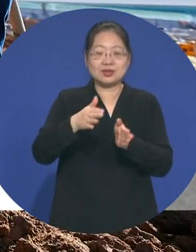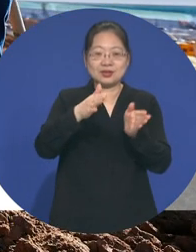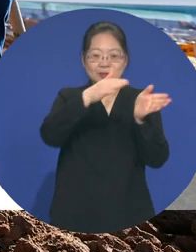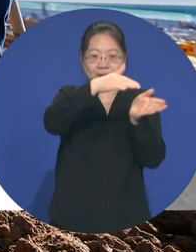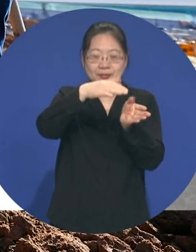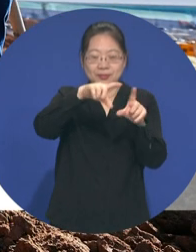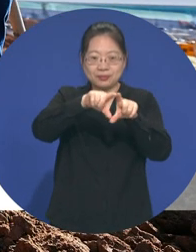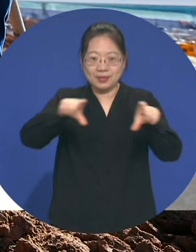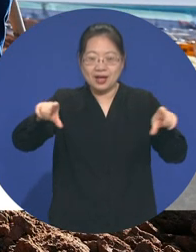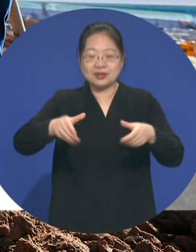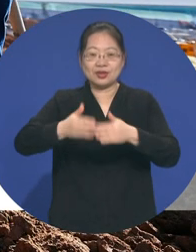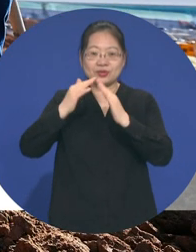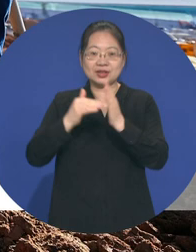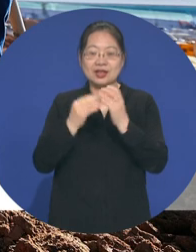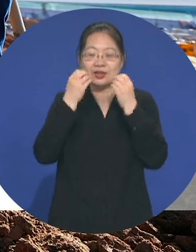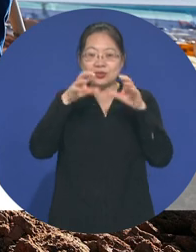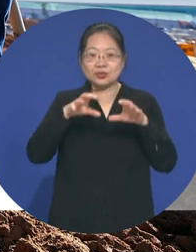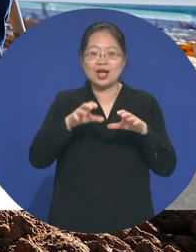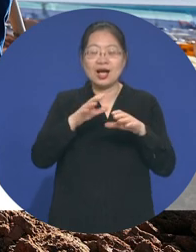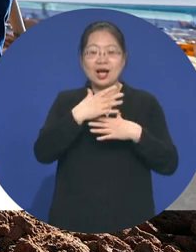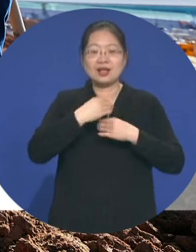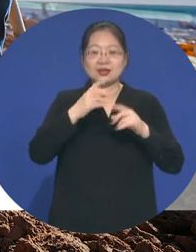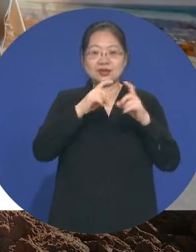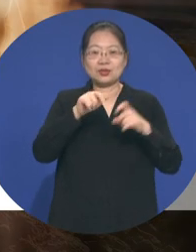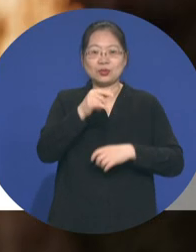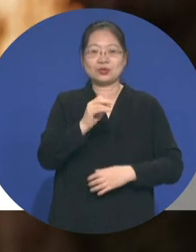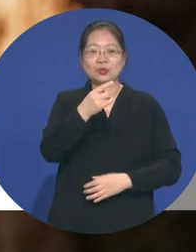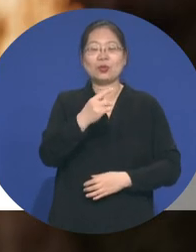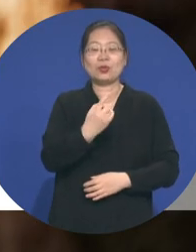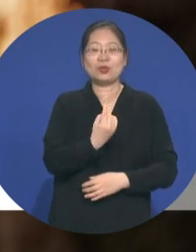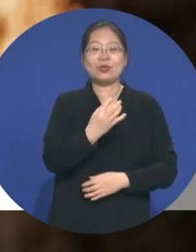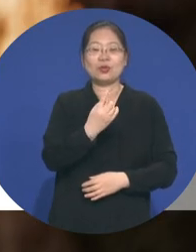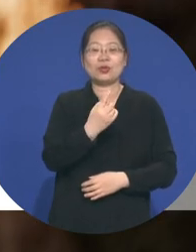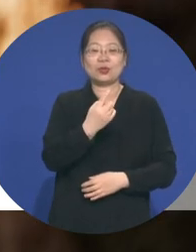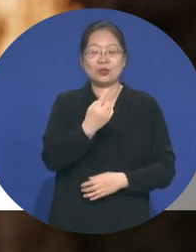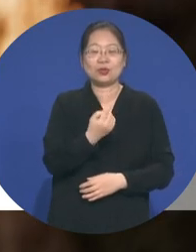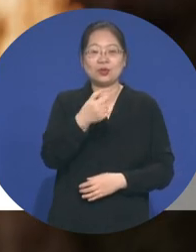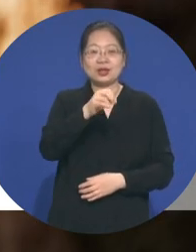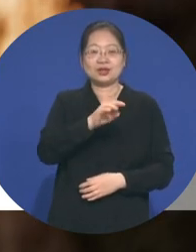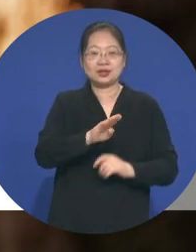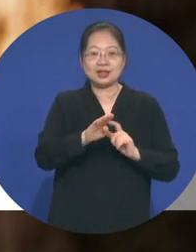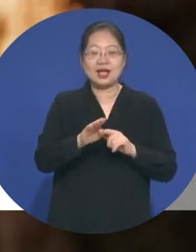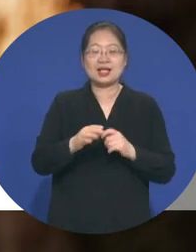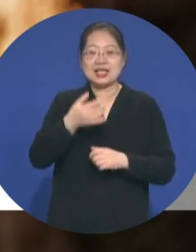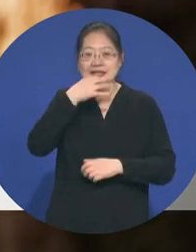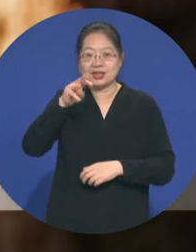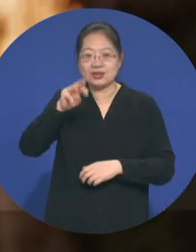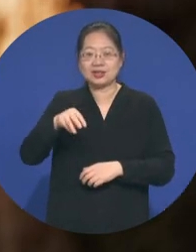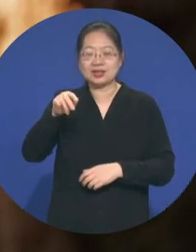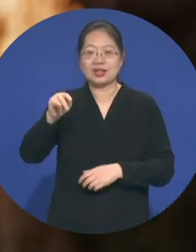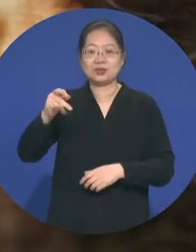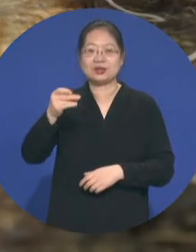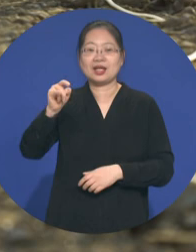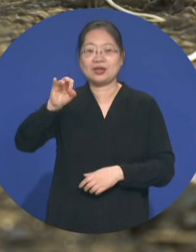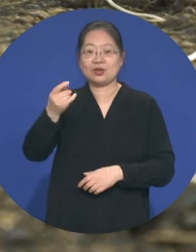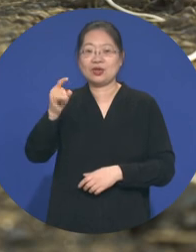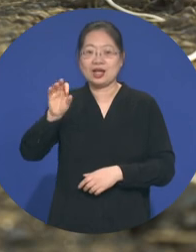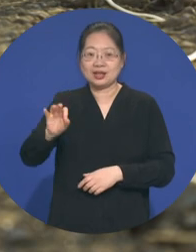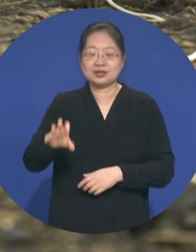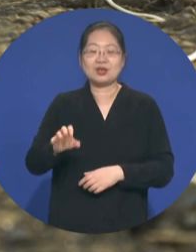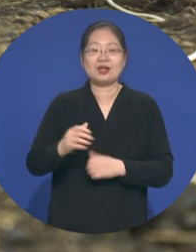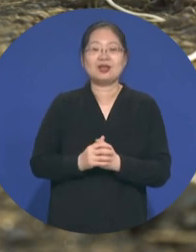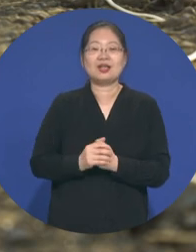설치합니다 신규로 배관망이 설치될 지역은 안성시 공도읍 이천시 세종 대항면 등 돈의 56개